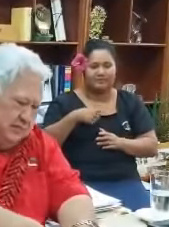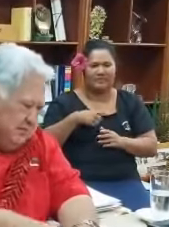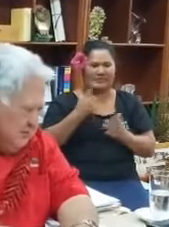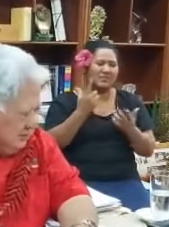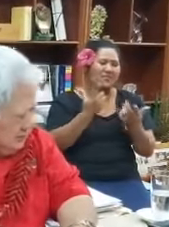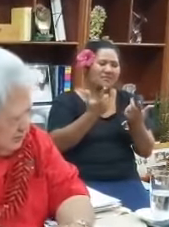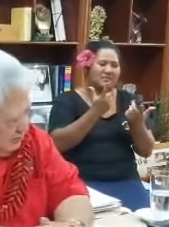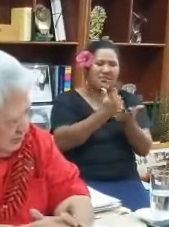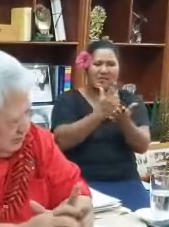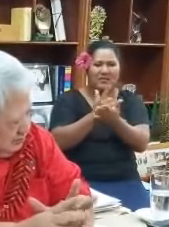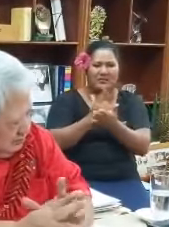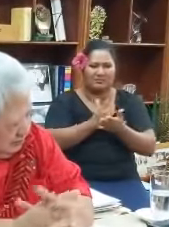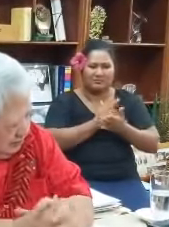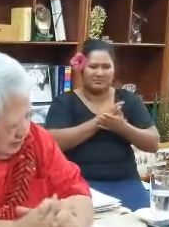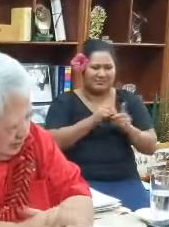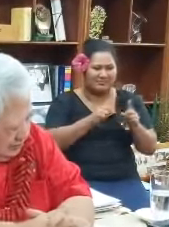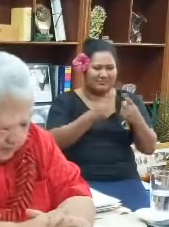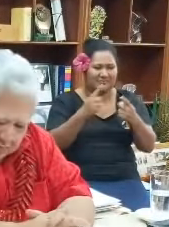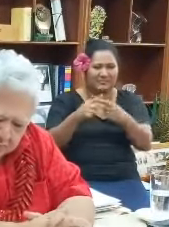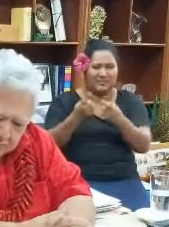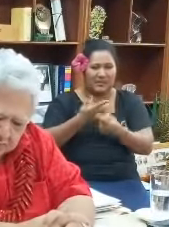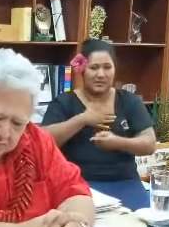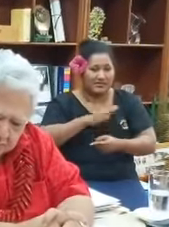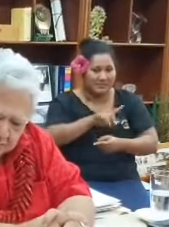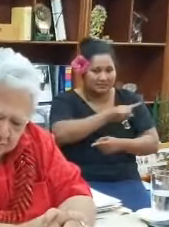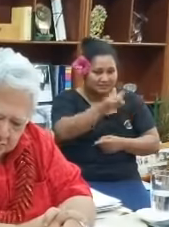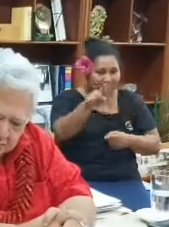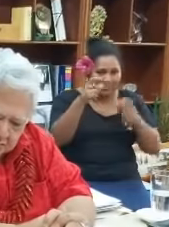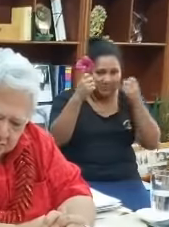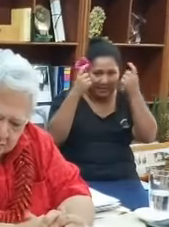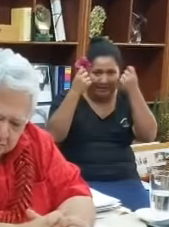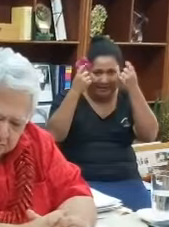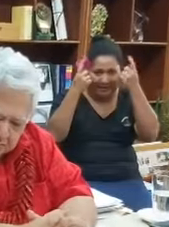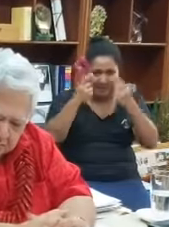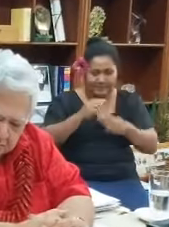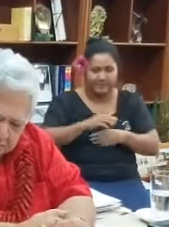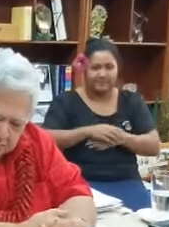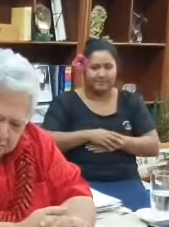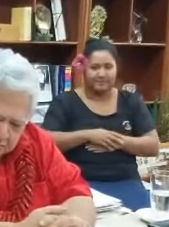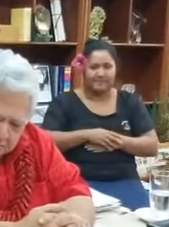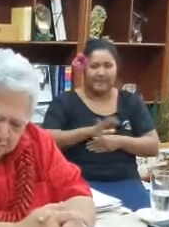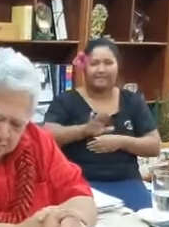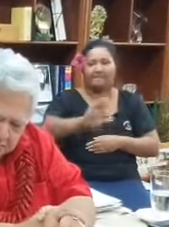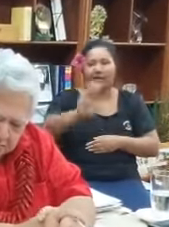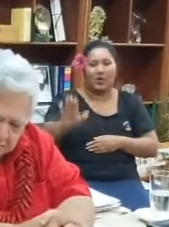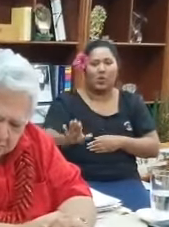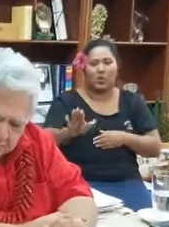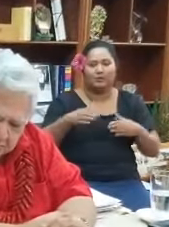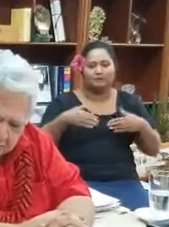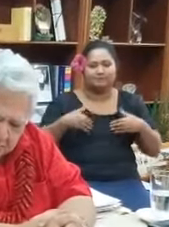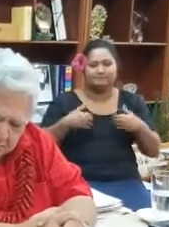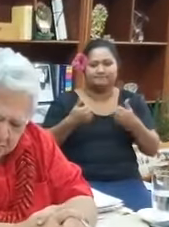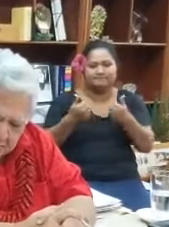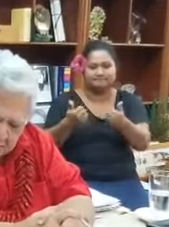mata upo yao o le sila fia ma manino ia fa fonga anga ol tata wa tu nuu ia malo sai fo manuia ila wa